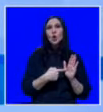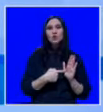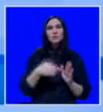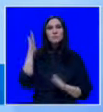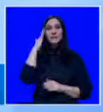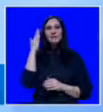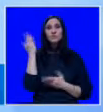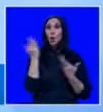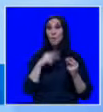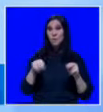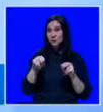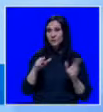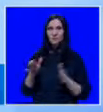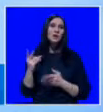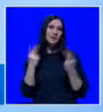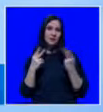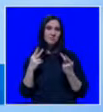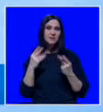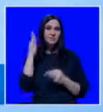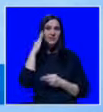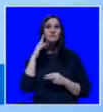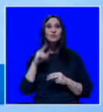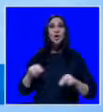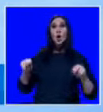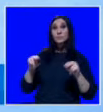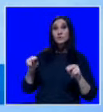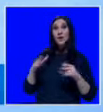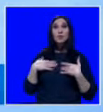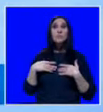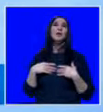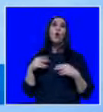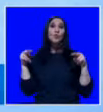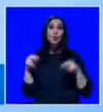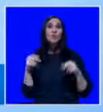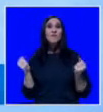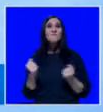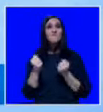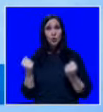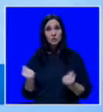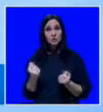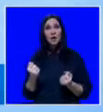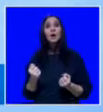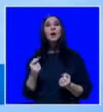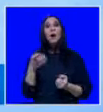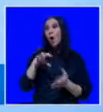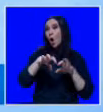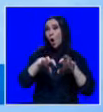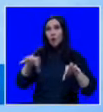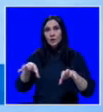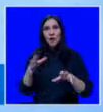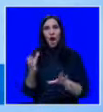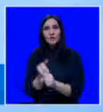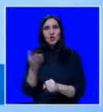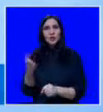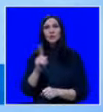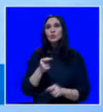Министерството на образованието има контролна функция. НАОА оценява качеството на университетите. Съответните органи хващат тези, които вършат престъпления